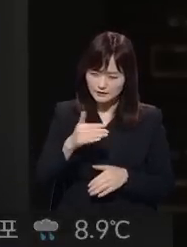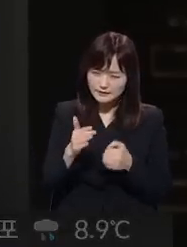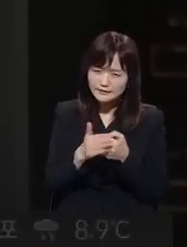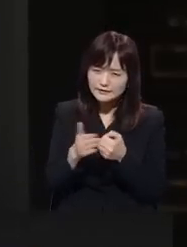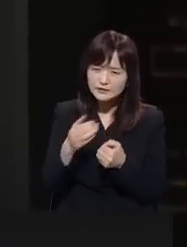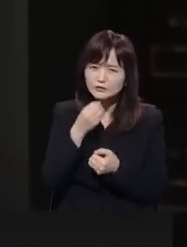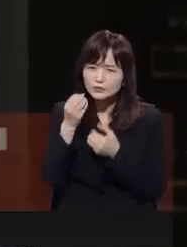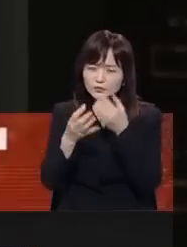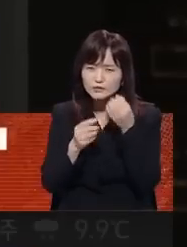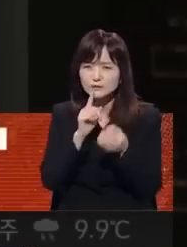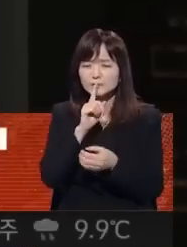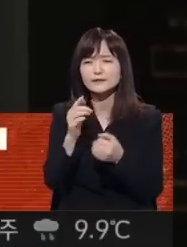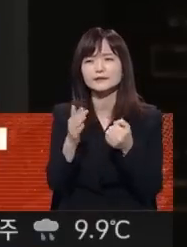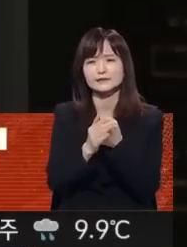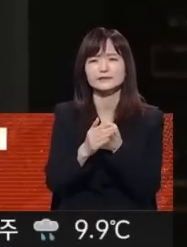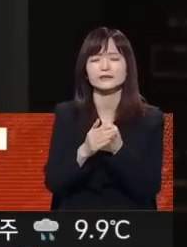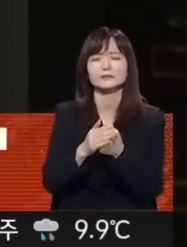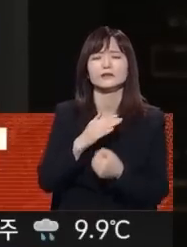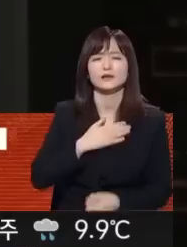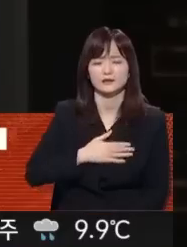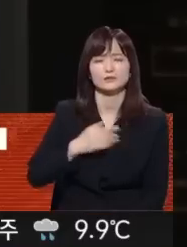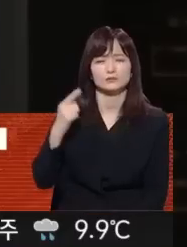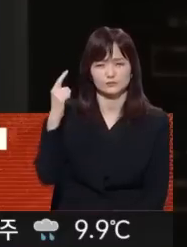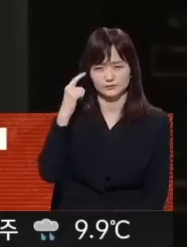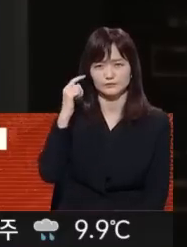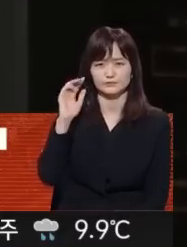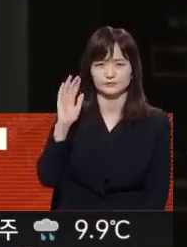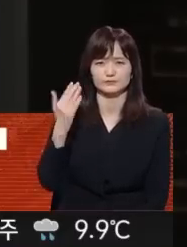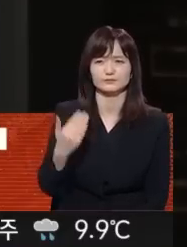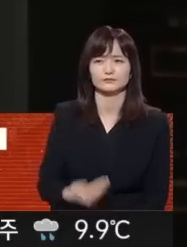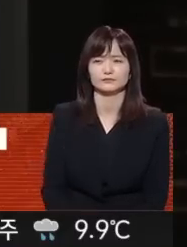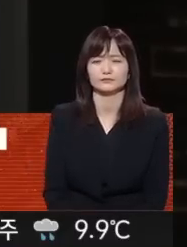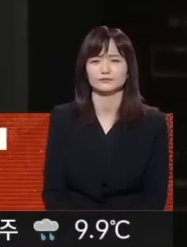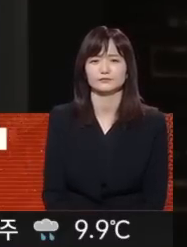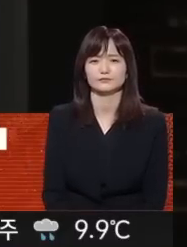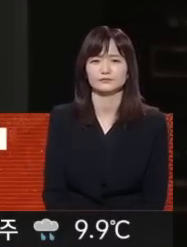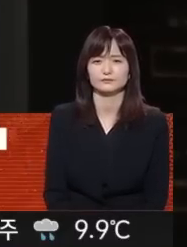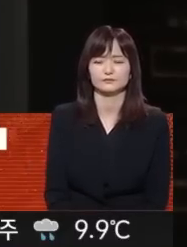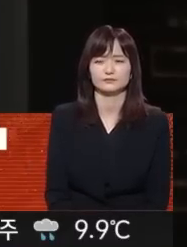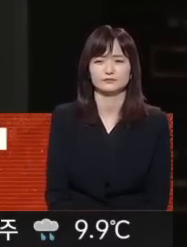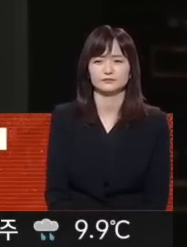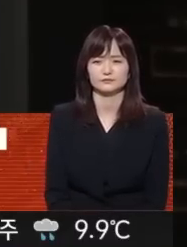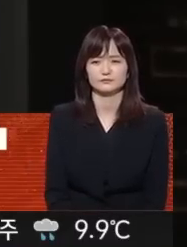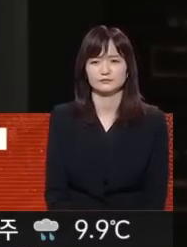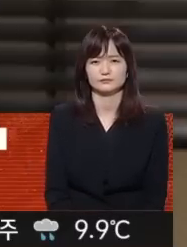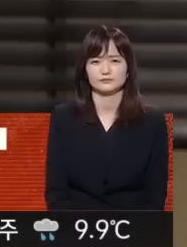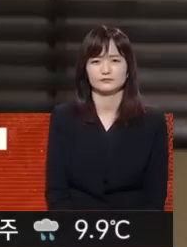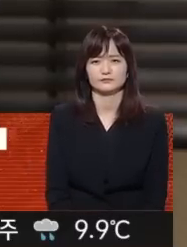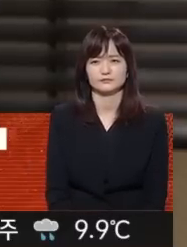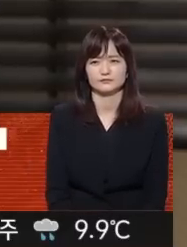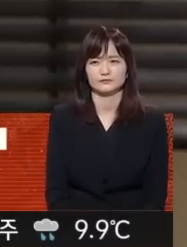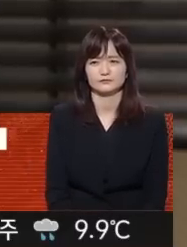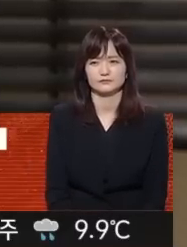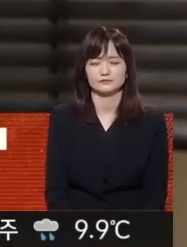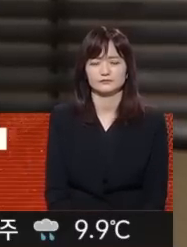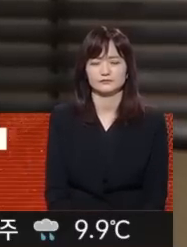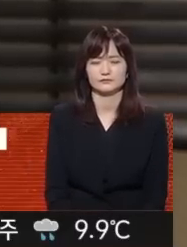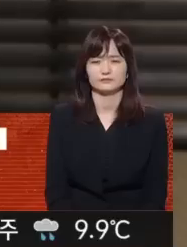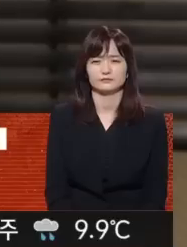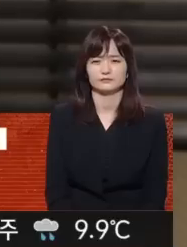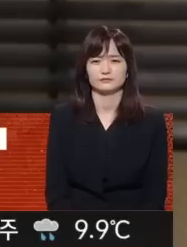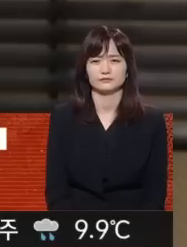그걸 감안을 하고 좀 들어야 될 것 같긴 합니다만 예 이게 사실은 그 얘기를 좀 하려고 했던 거 같아요